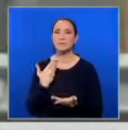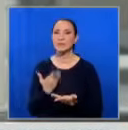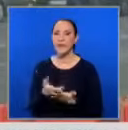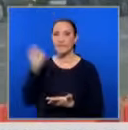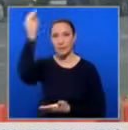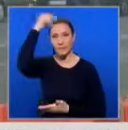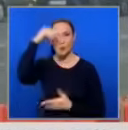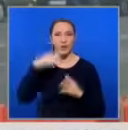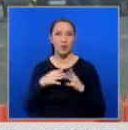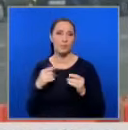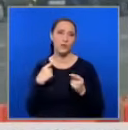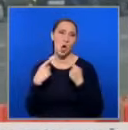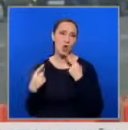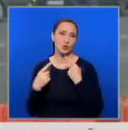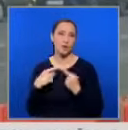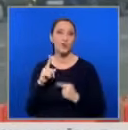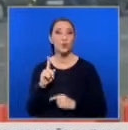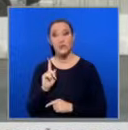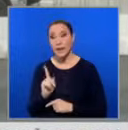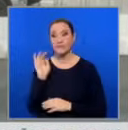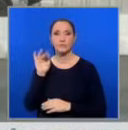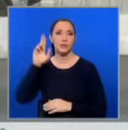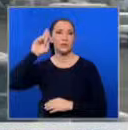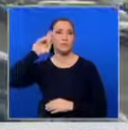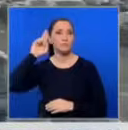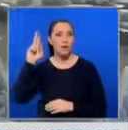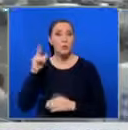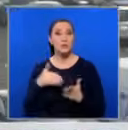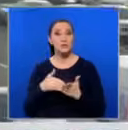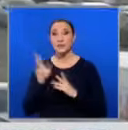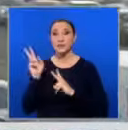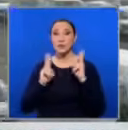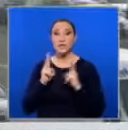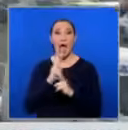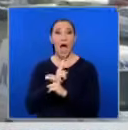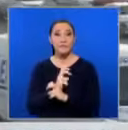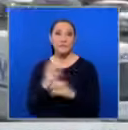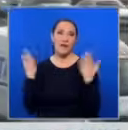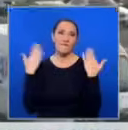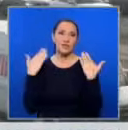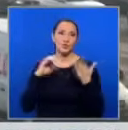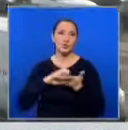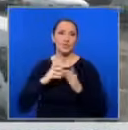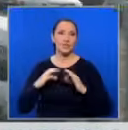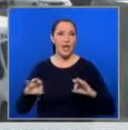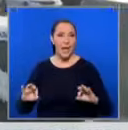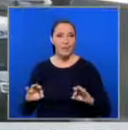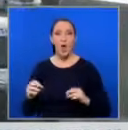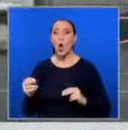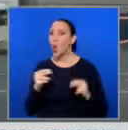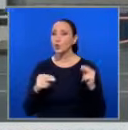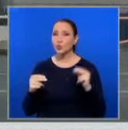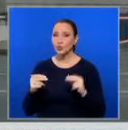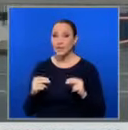на България и Румъния условията, които трябва да бъдат изпълнени, за да се съгласи Австрия на въздушния Шенген.